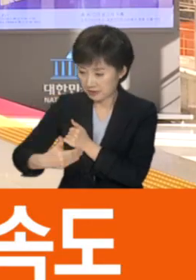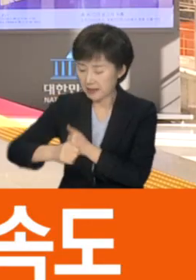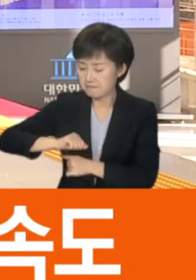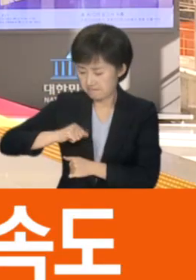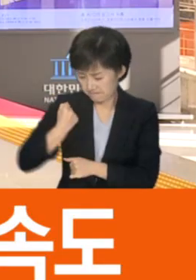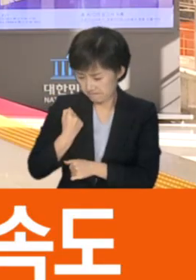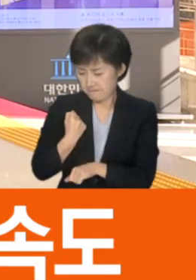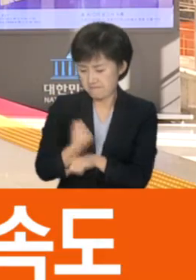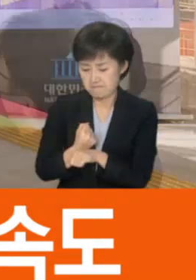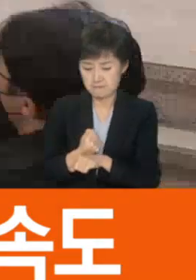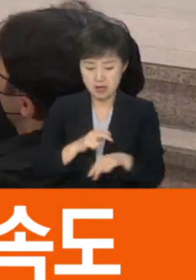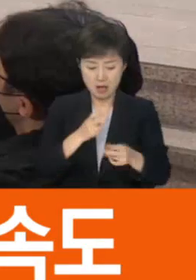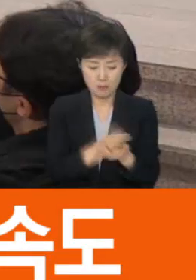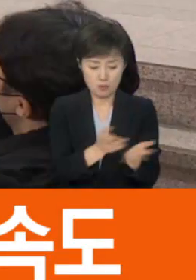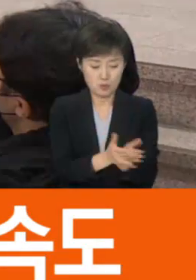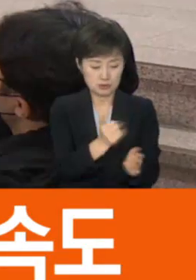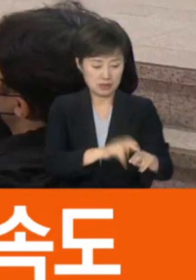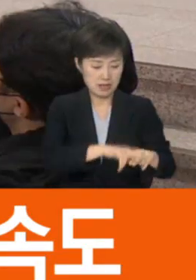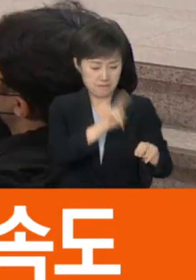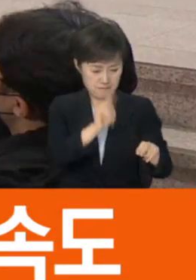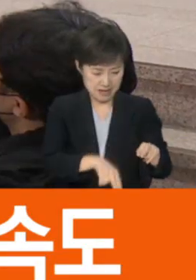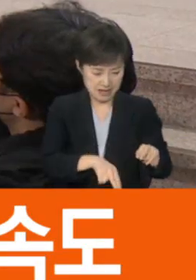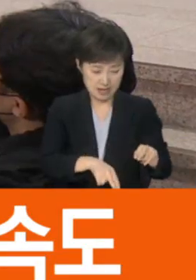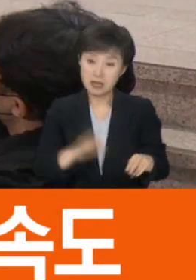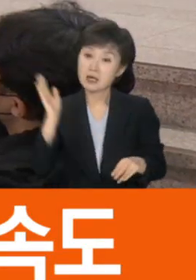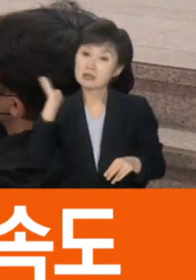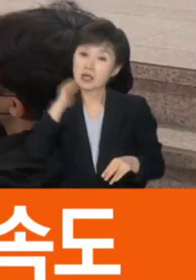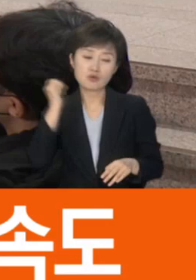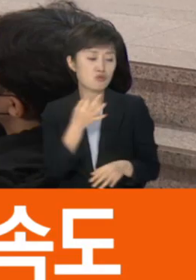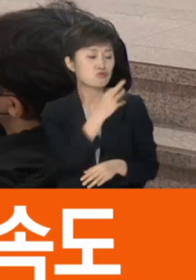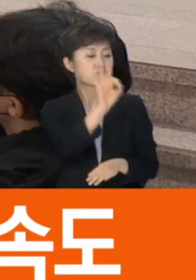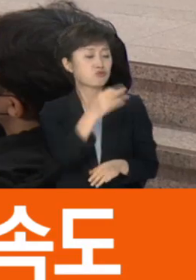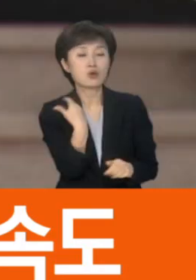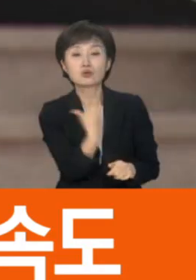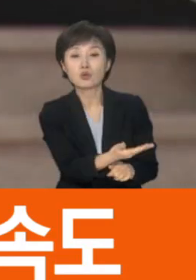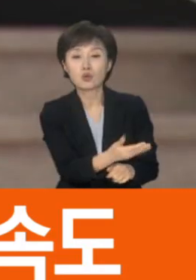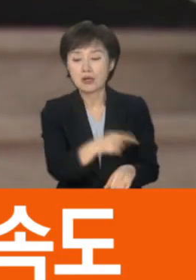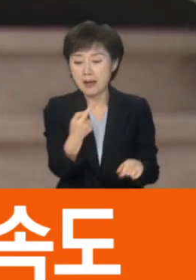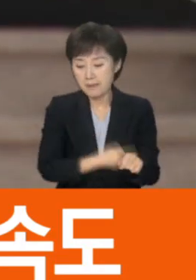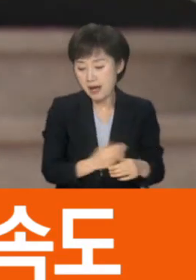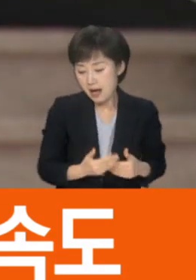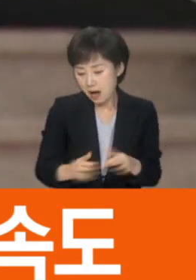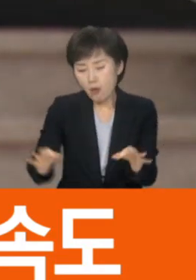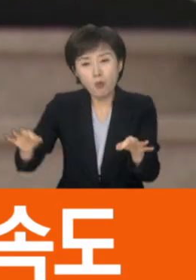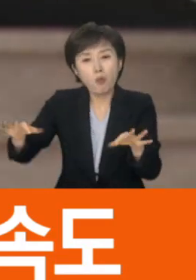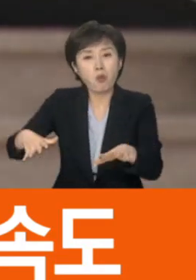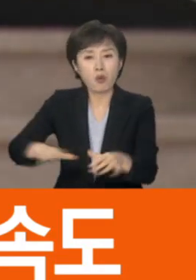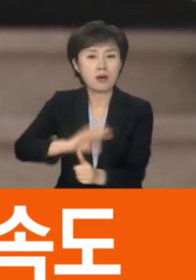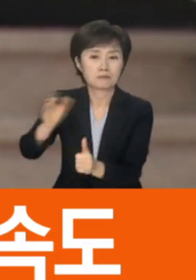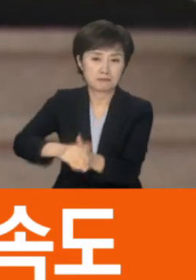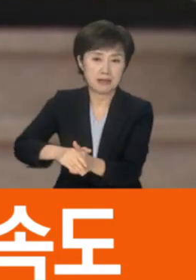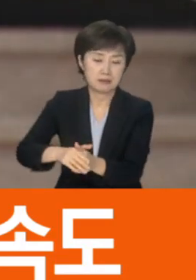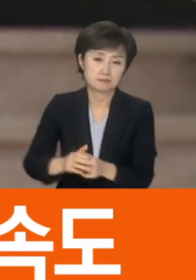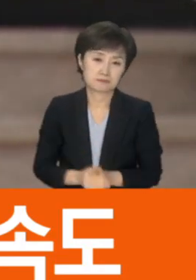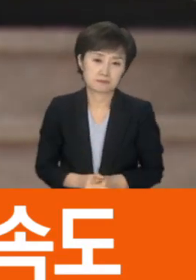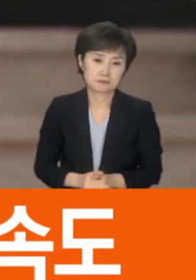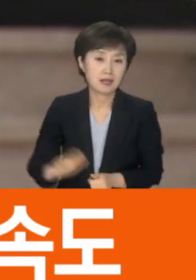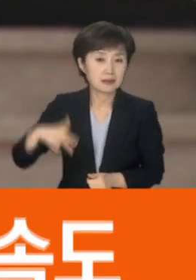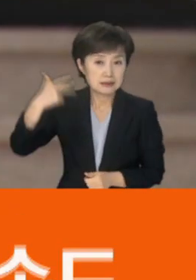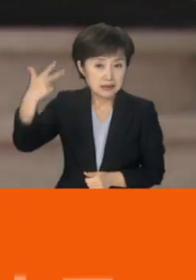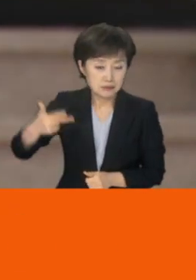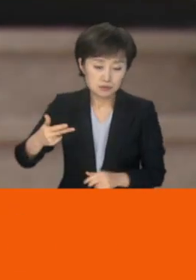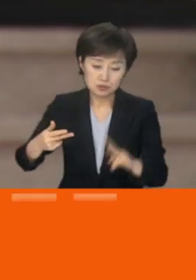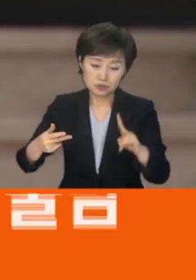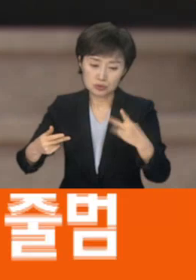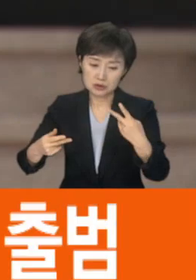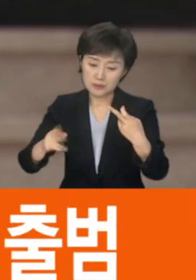장관, 곧바로 장관직에서 사퇴하고 윤석열 대통령이 사의를 수용하면서 과정은 일사천리로 진행됐는데요. 다음 주